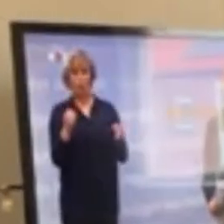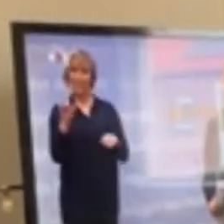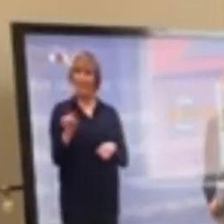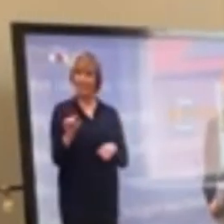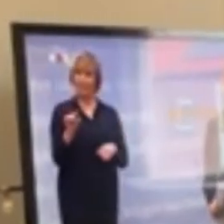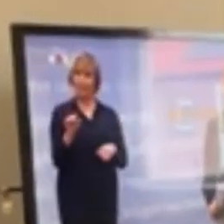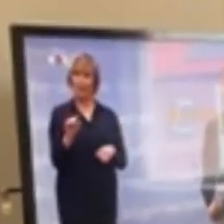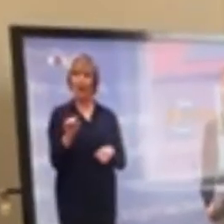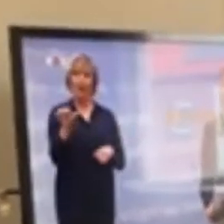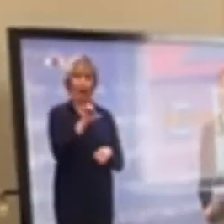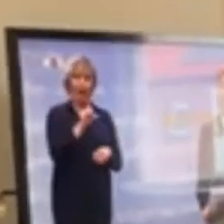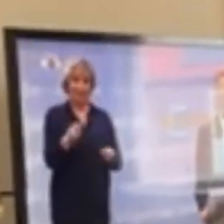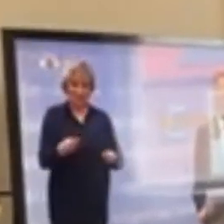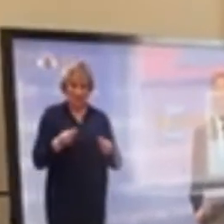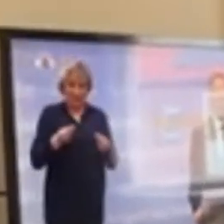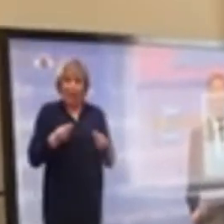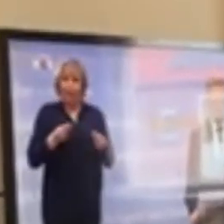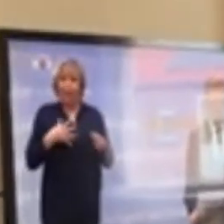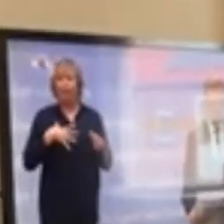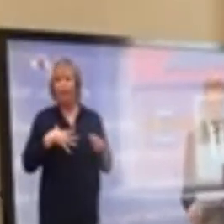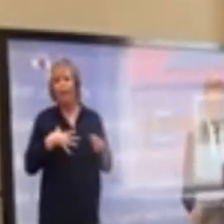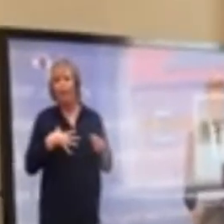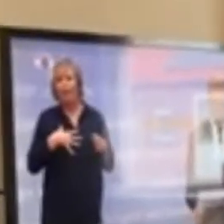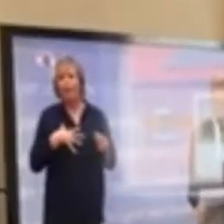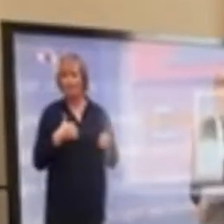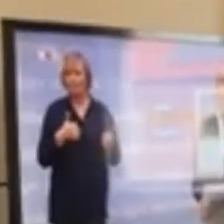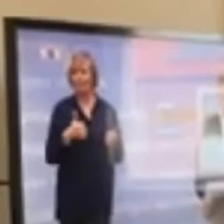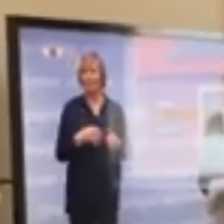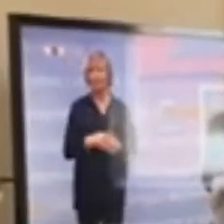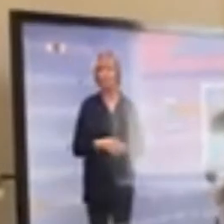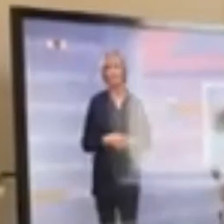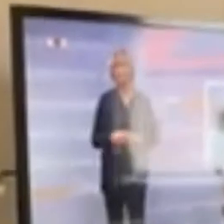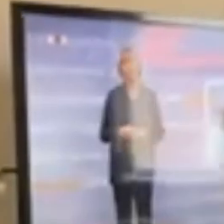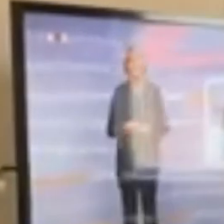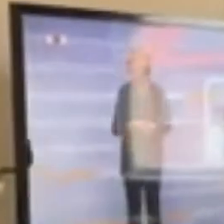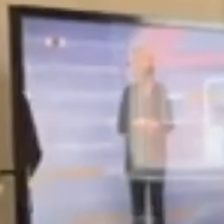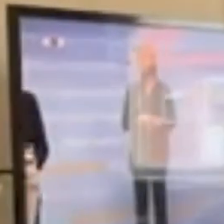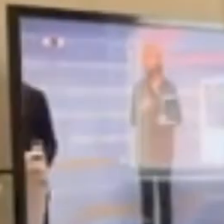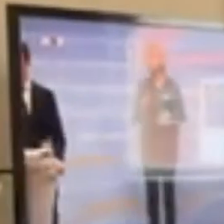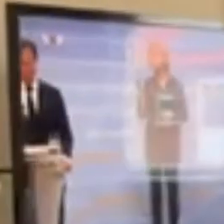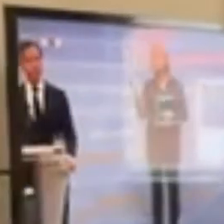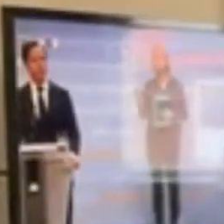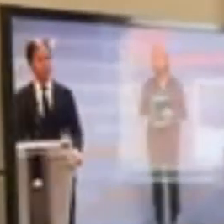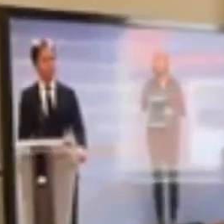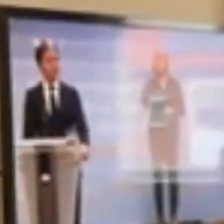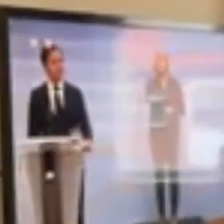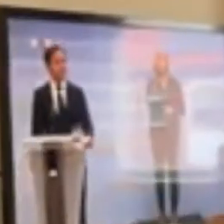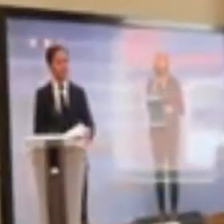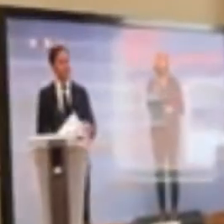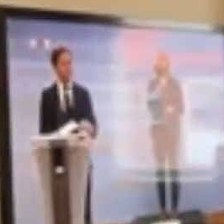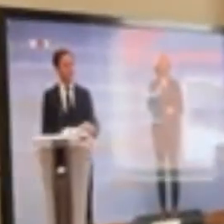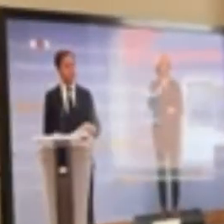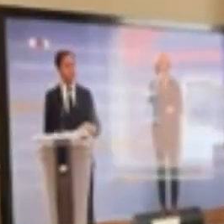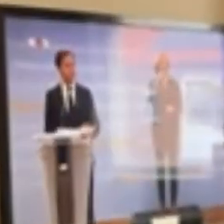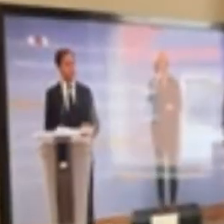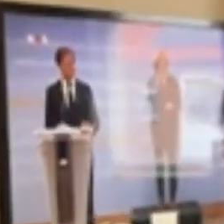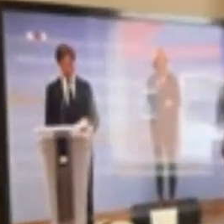ander een wereld van verschil betekenen. Ja, klopt. Wie mag ik als eerste het woord geven?